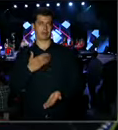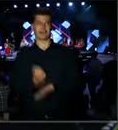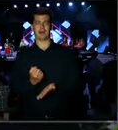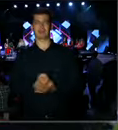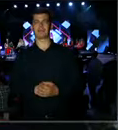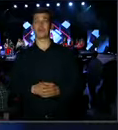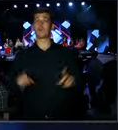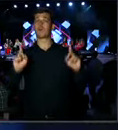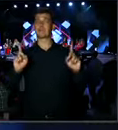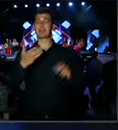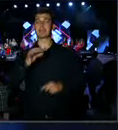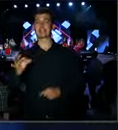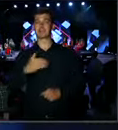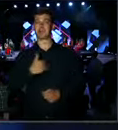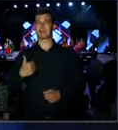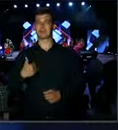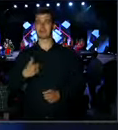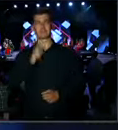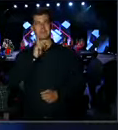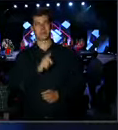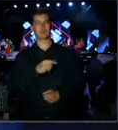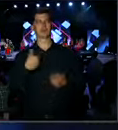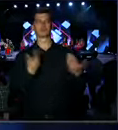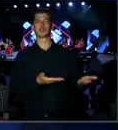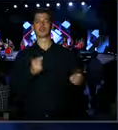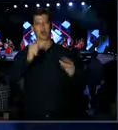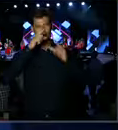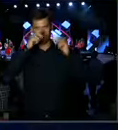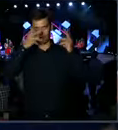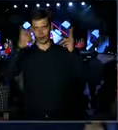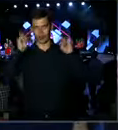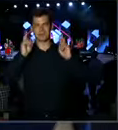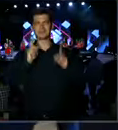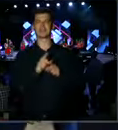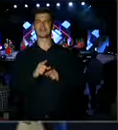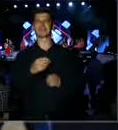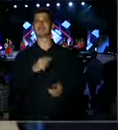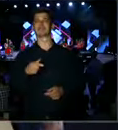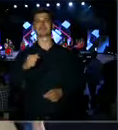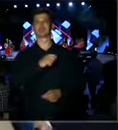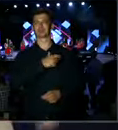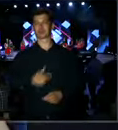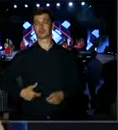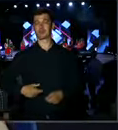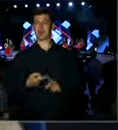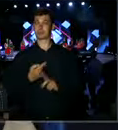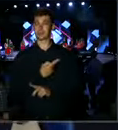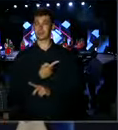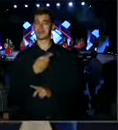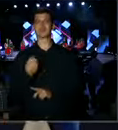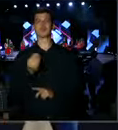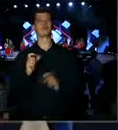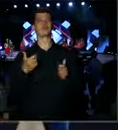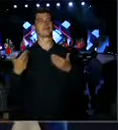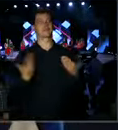więc uwaga, uwaga, Miss Polski oczywiście otrzyma koronę i będzie miała ten tytuł, ale zanim to nastąpi, jeszcze przeczytam, co